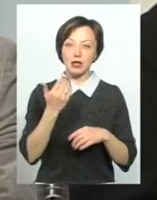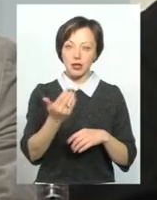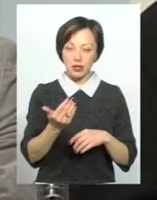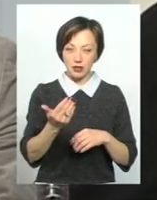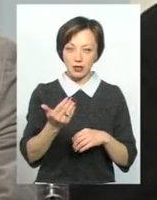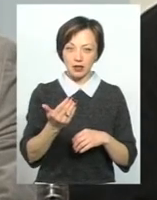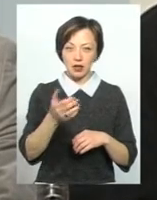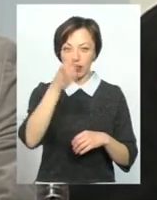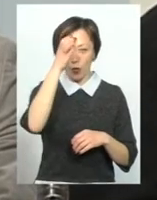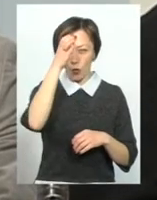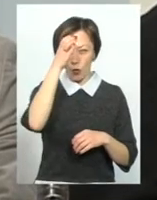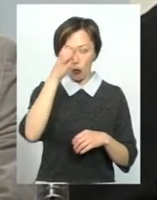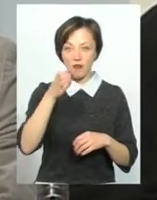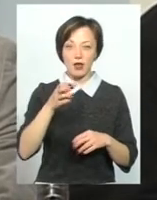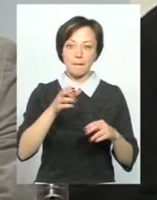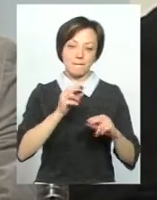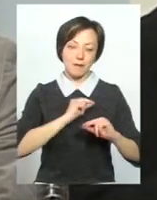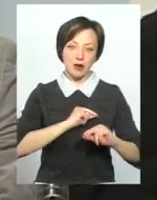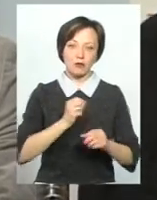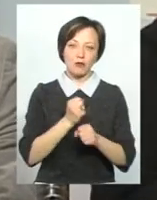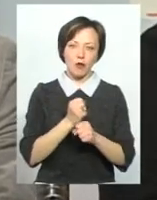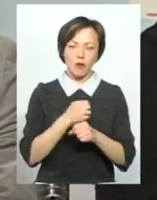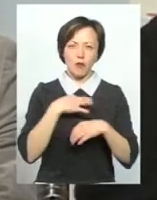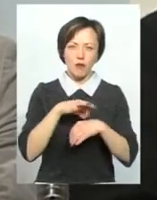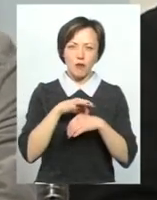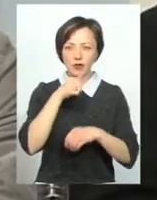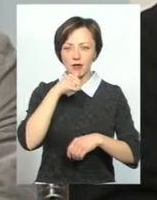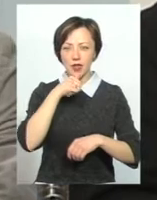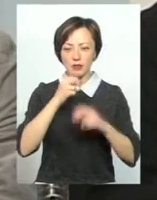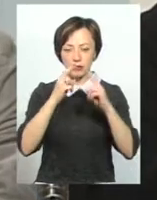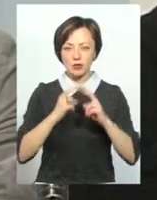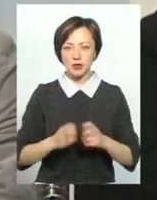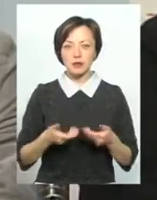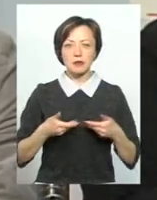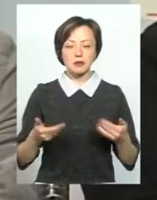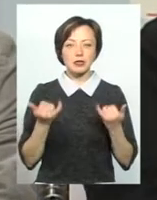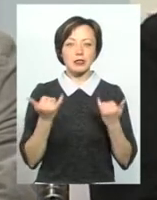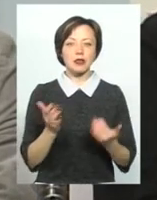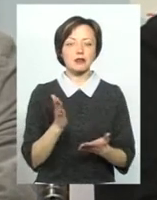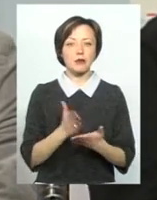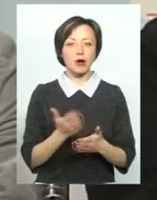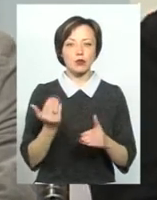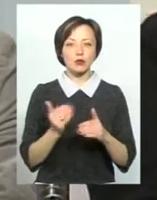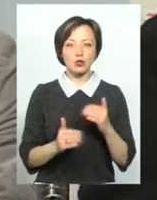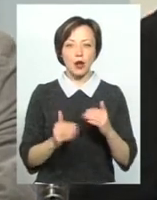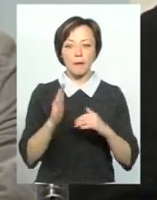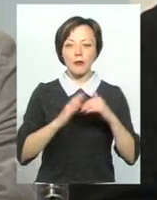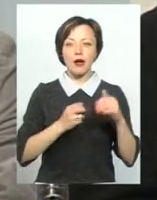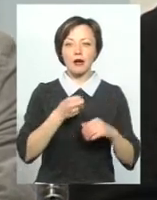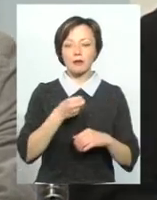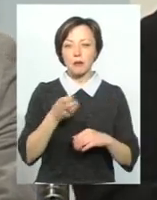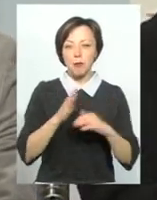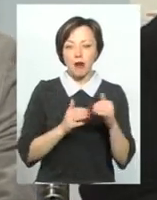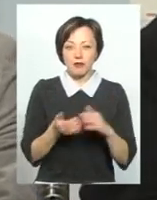їхній науковій праці. Ми проводили і випробування. Ми зараз маємо вже практичне